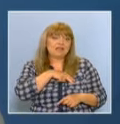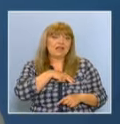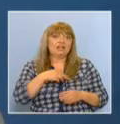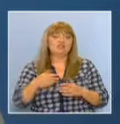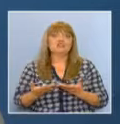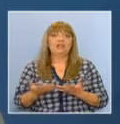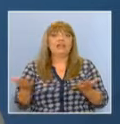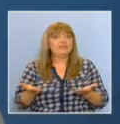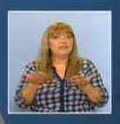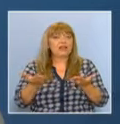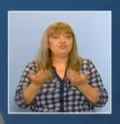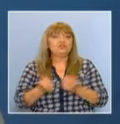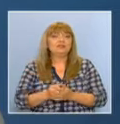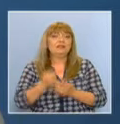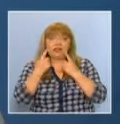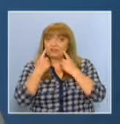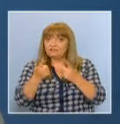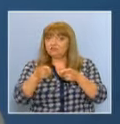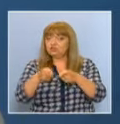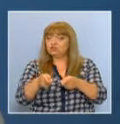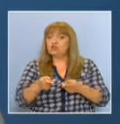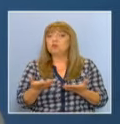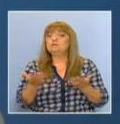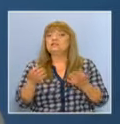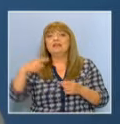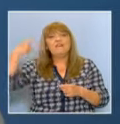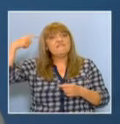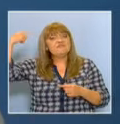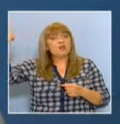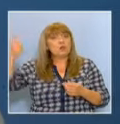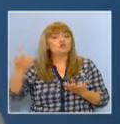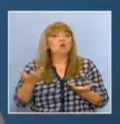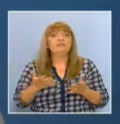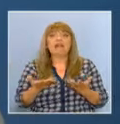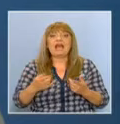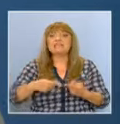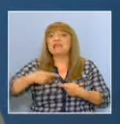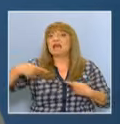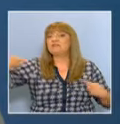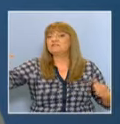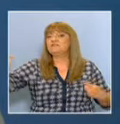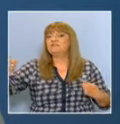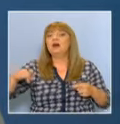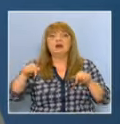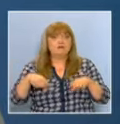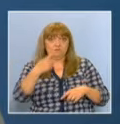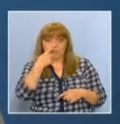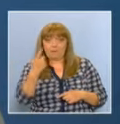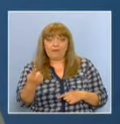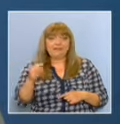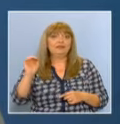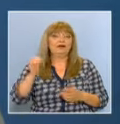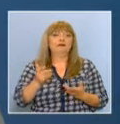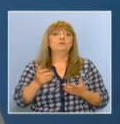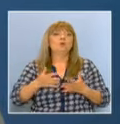е начин да видиш този предмет, конкретно философията, как се развива в съвременността, в момента. Тъй като голяма